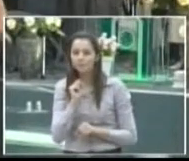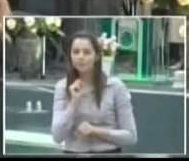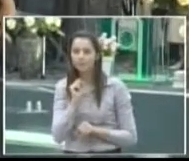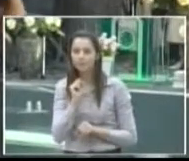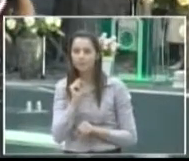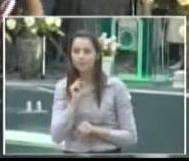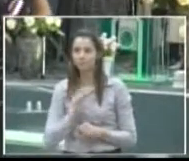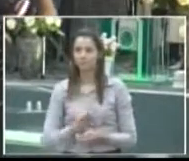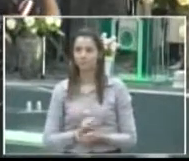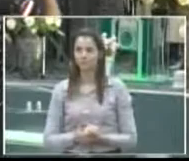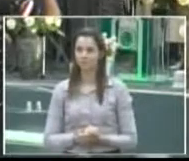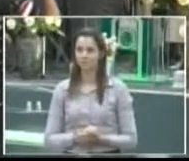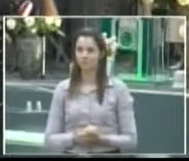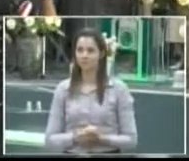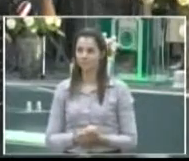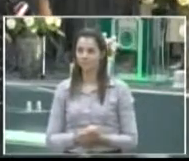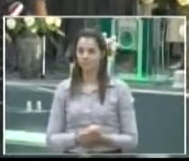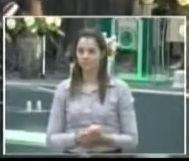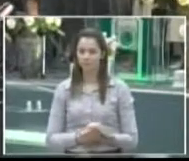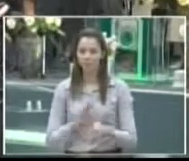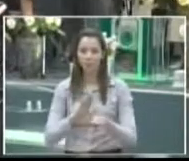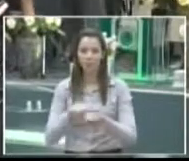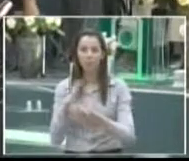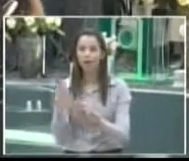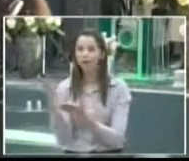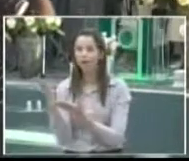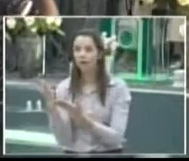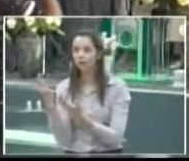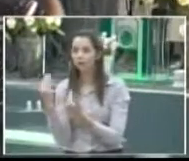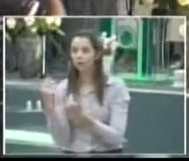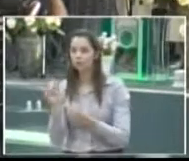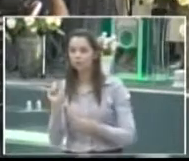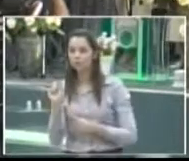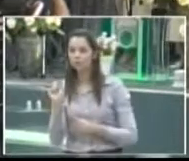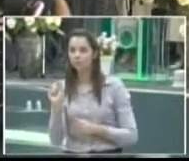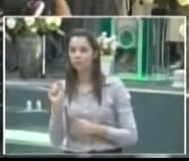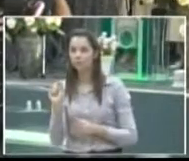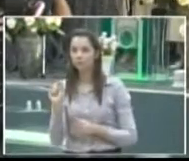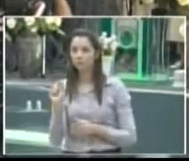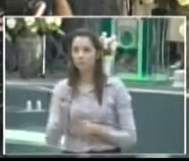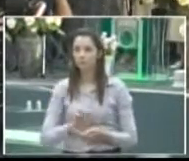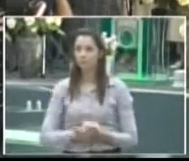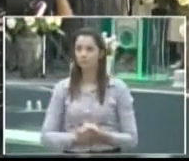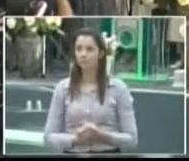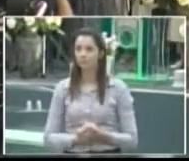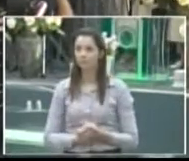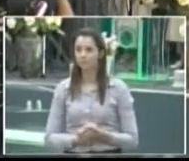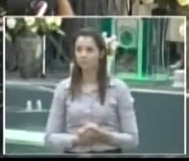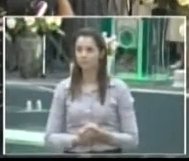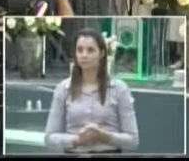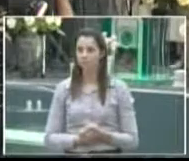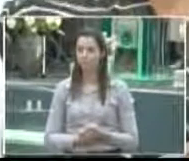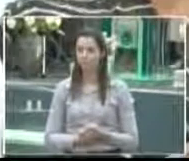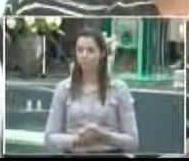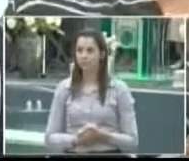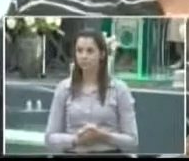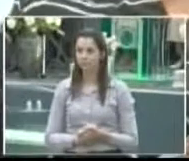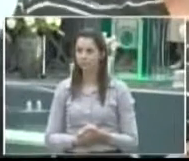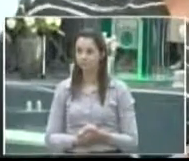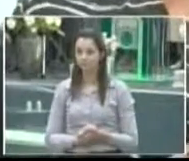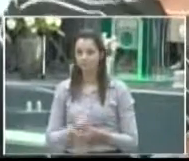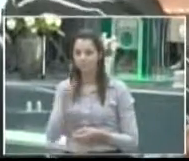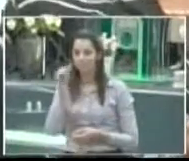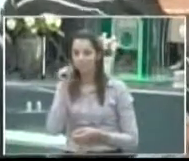Die jüngsten unter uns, o mais jovem do nosso meio, das, also sagen wir mal, das jüngste Ehepaar, é o uns, casal mais